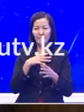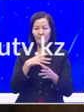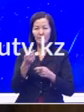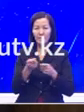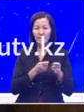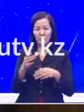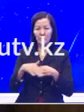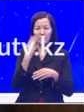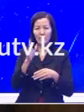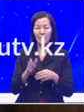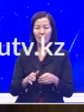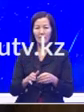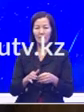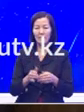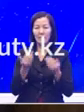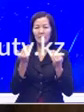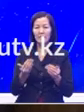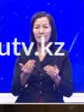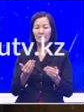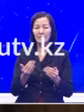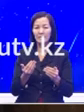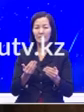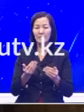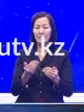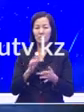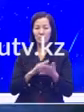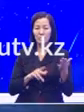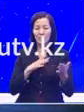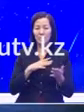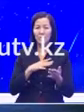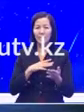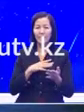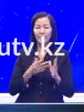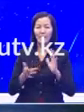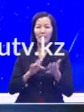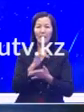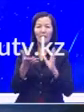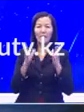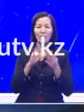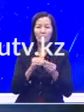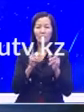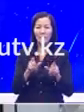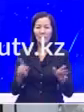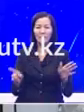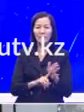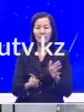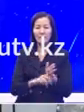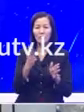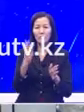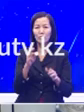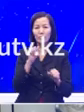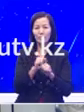әкімшілік жауапқа тартылды. Қазіргі сол жұмыстар қазір жалғасуда. Жалпы қала бойынша жолаушылар тасымалдайтын 3 автобекет